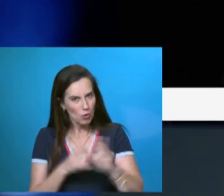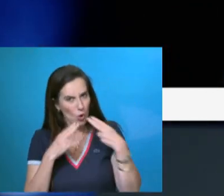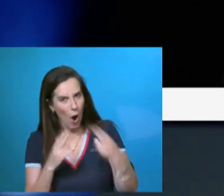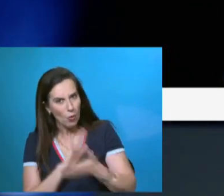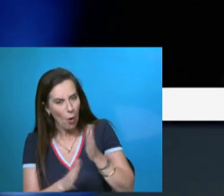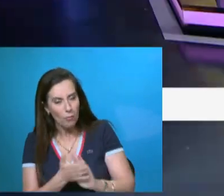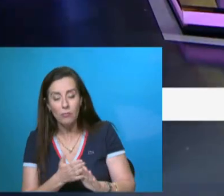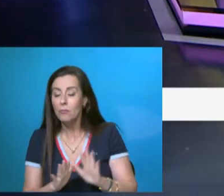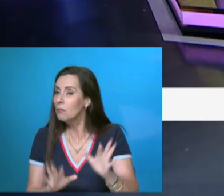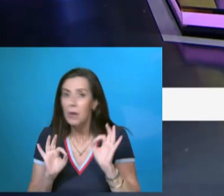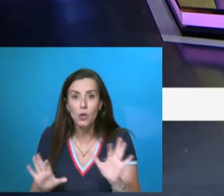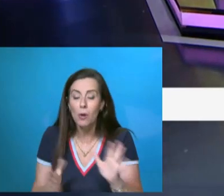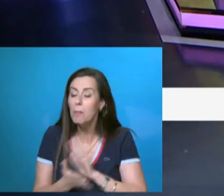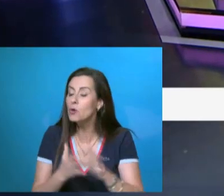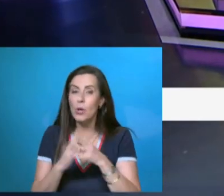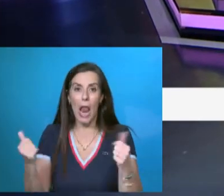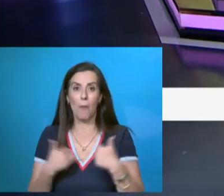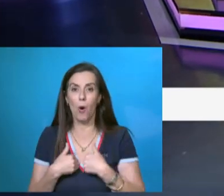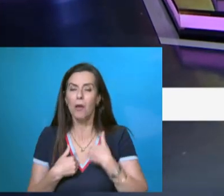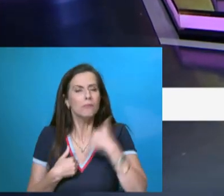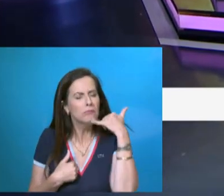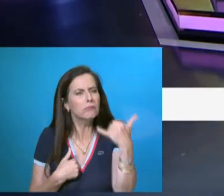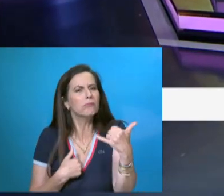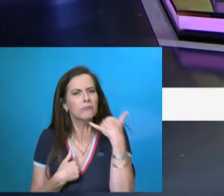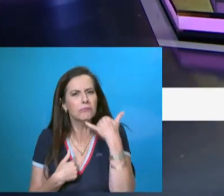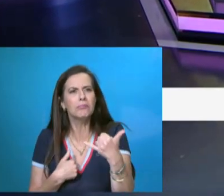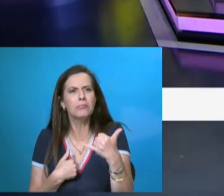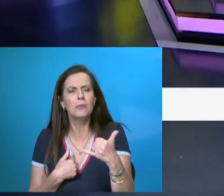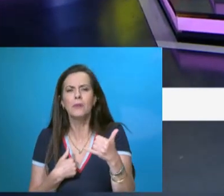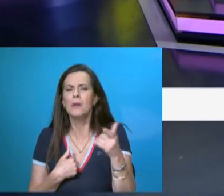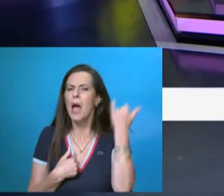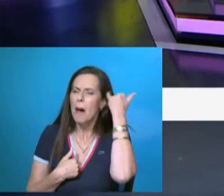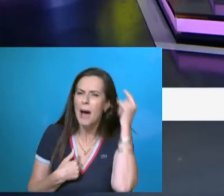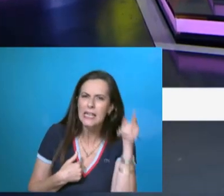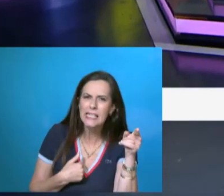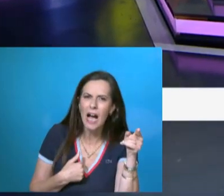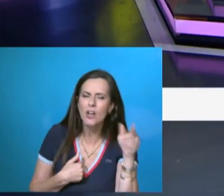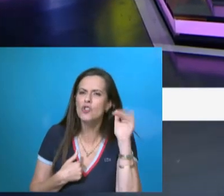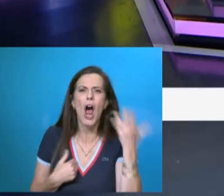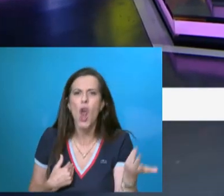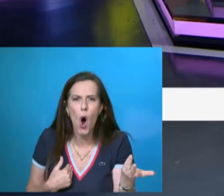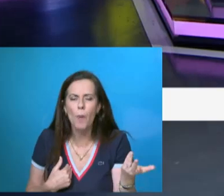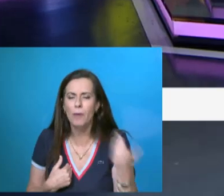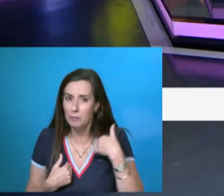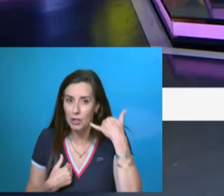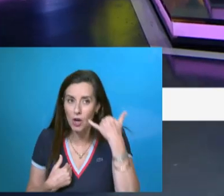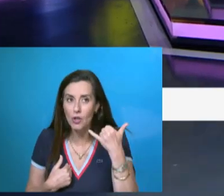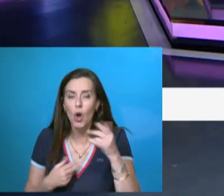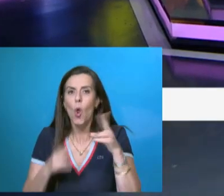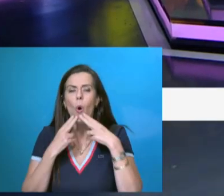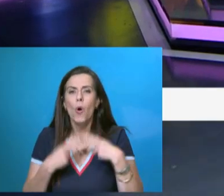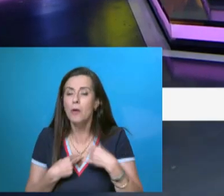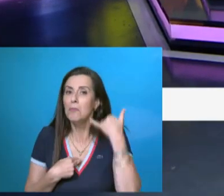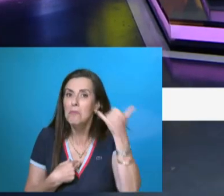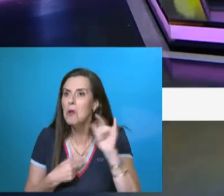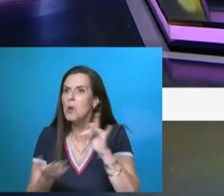מה שאת שומעת, פשוט לא עונים לטלפונים. אני מתקשר, קרולין, המזכירה של אלי גורדון, שלום קרולין, לא עונה. קרולין לא נמצאת.